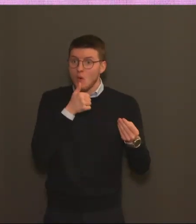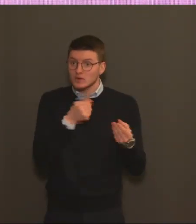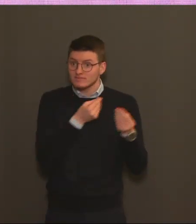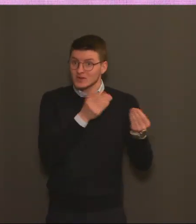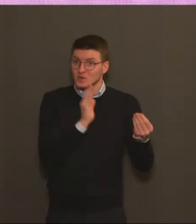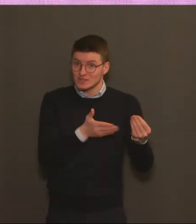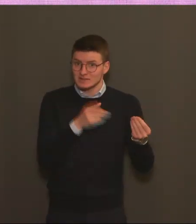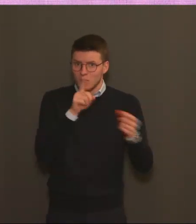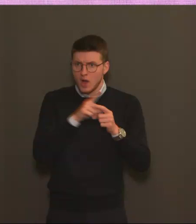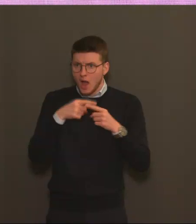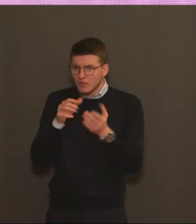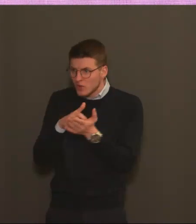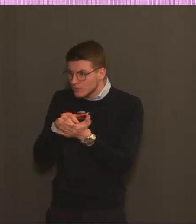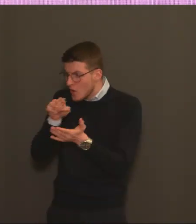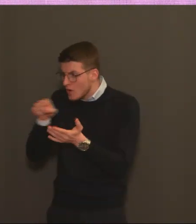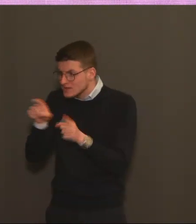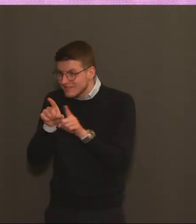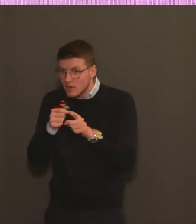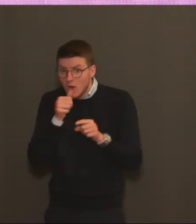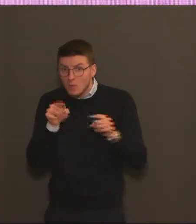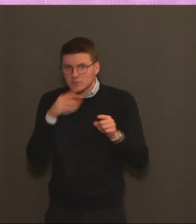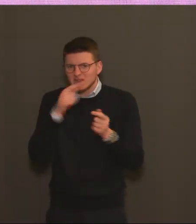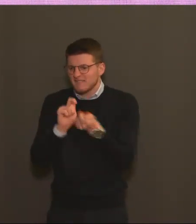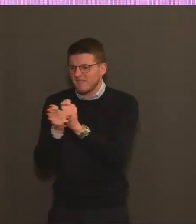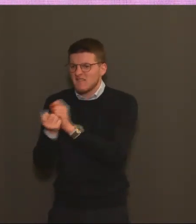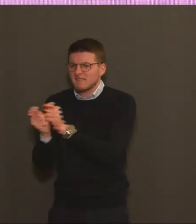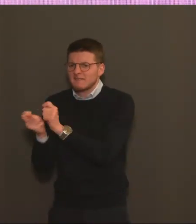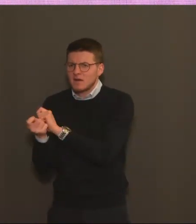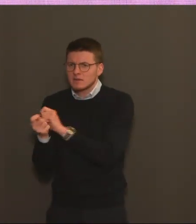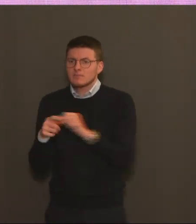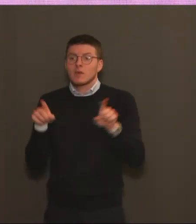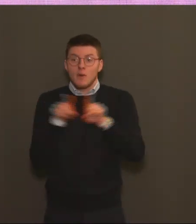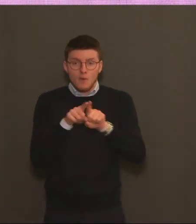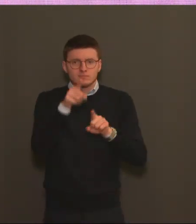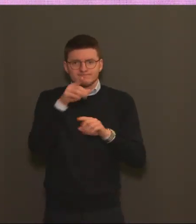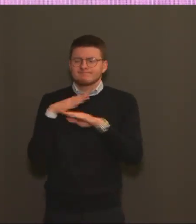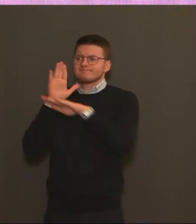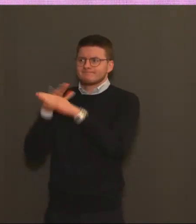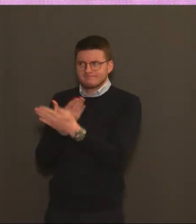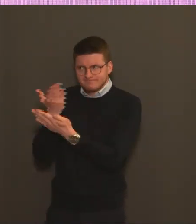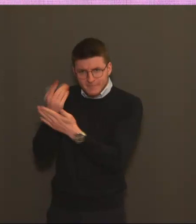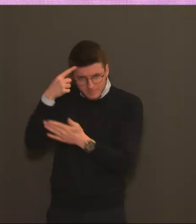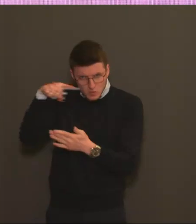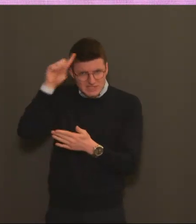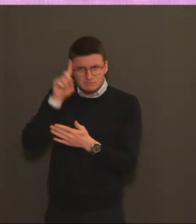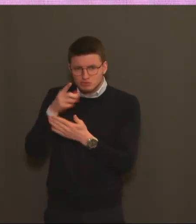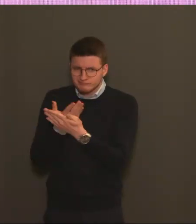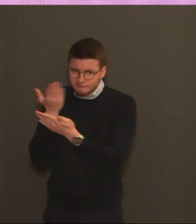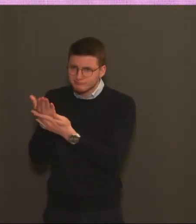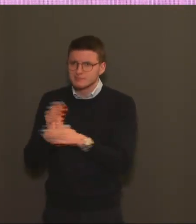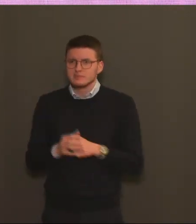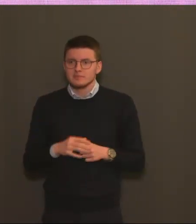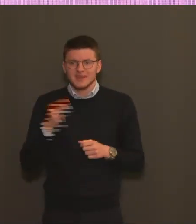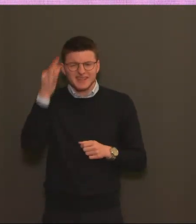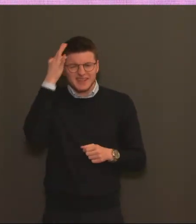onmiddellijk. En tot slot, doe aangifte bij de politie. Met deze tips, die je kan nalezen op de